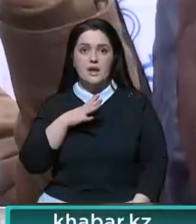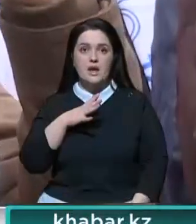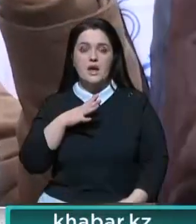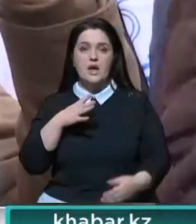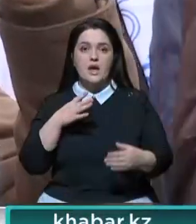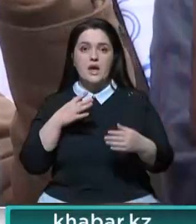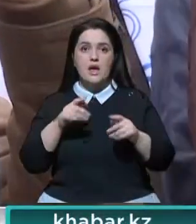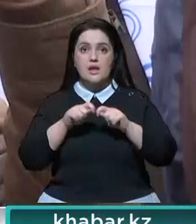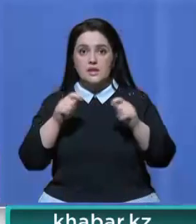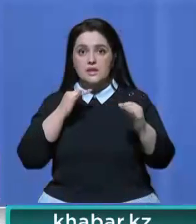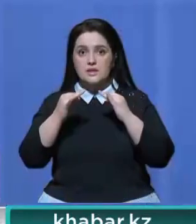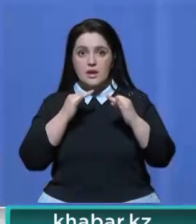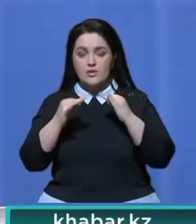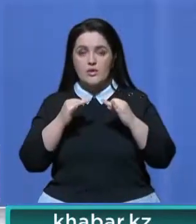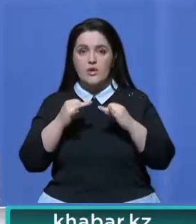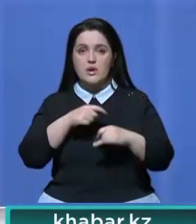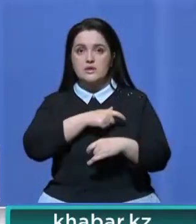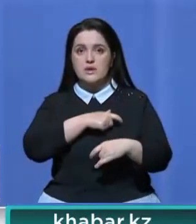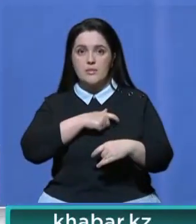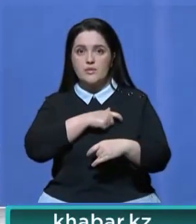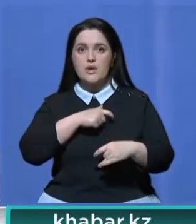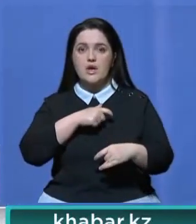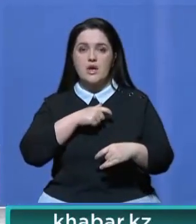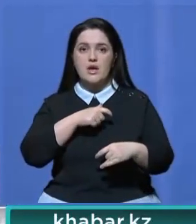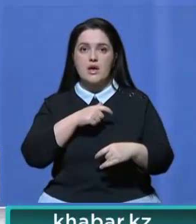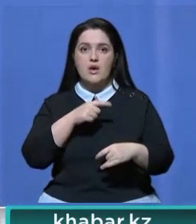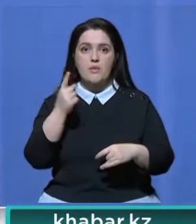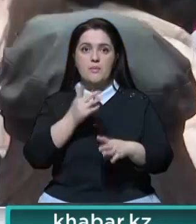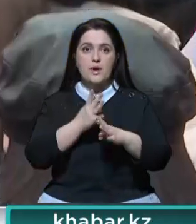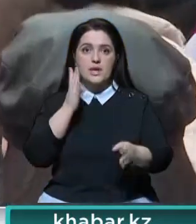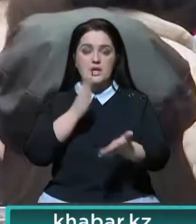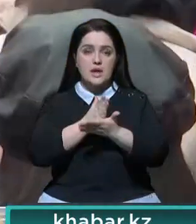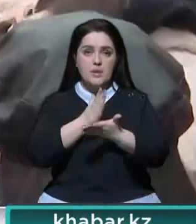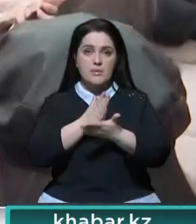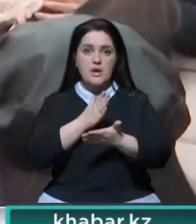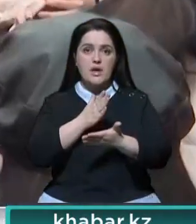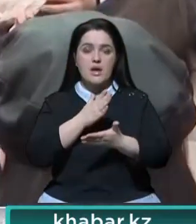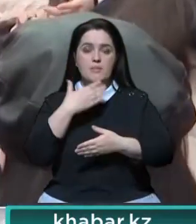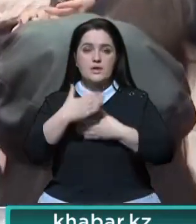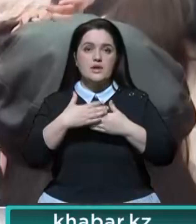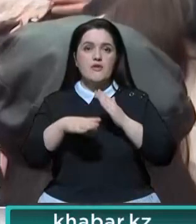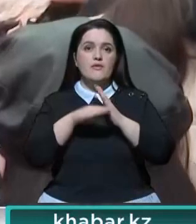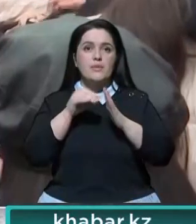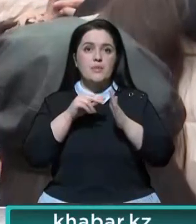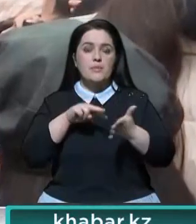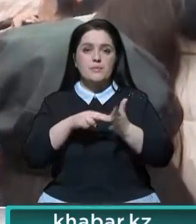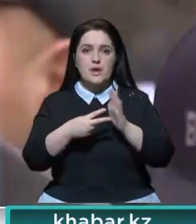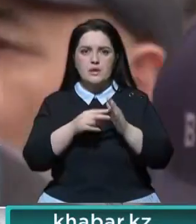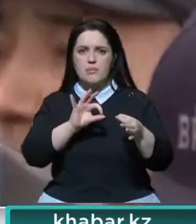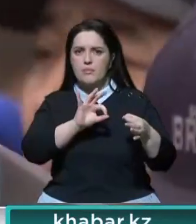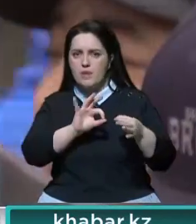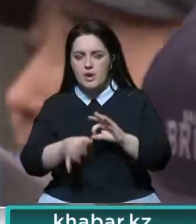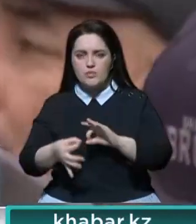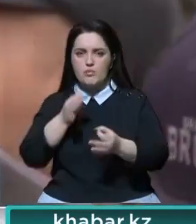в формате открытого диалога. Кандидаты в депутаты рассказали о приоритетных направлениях своей предвыборной программы, подробно ответили